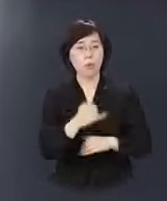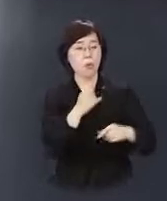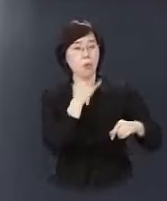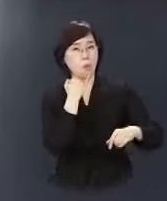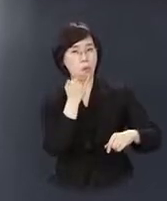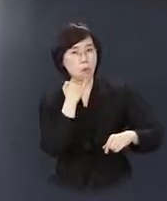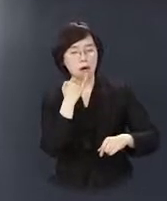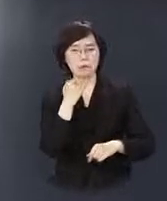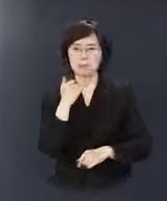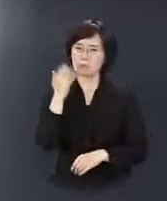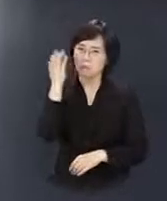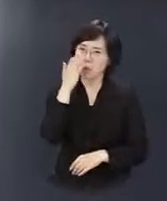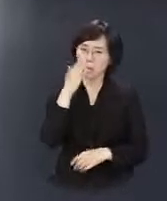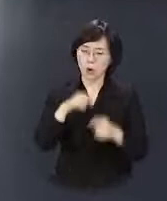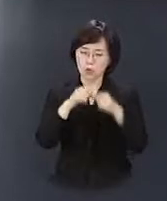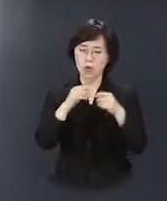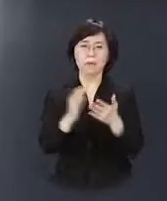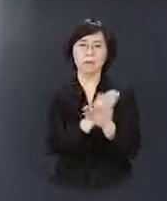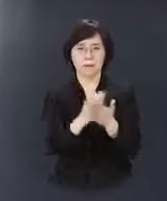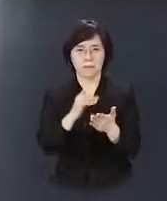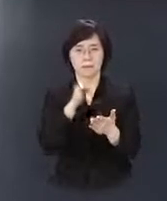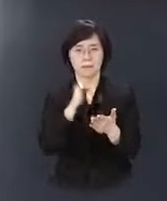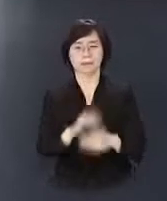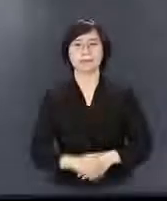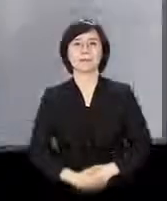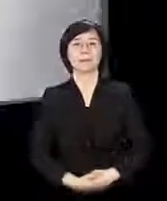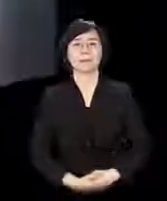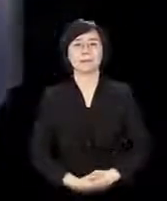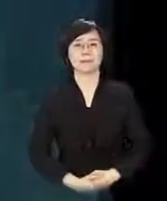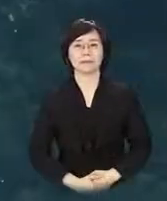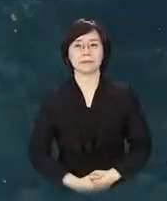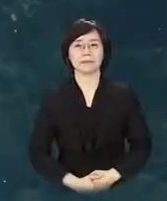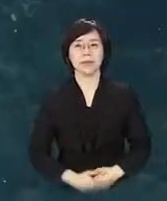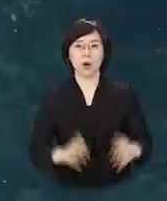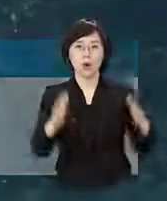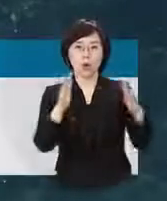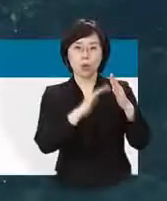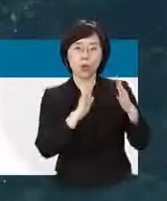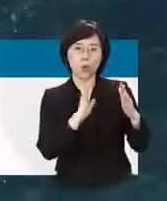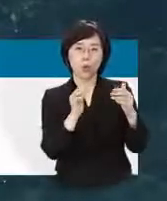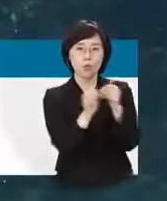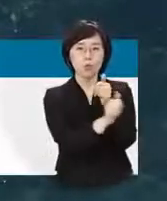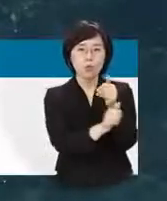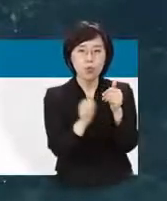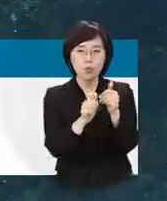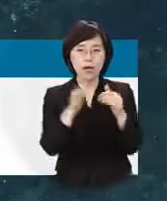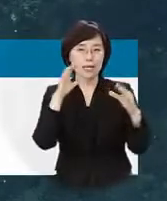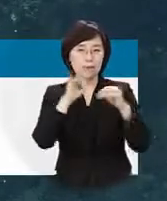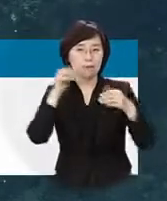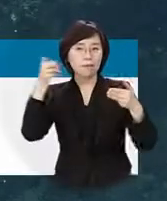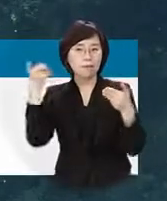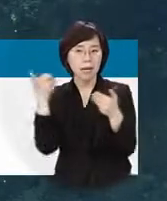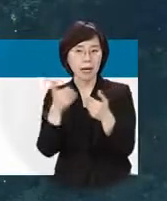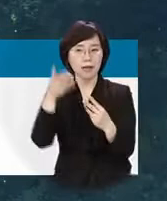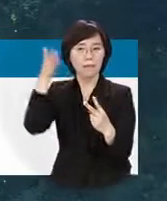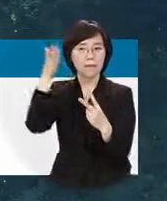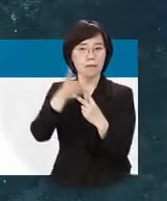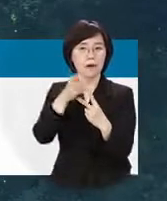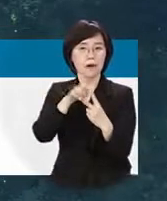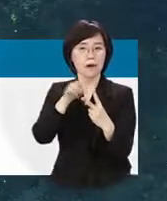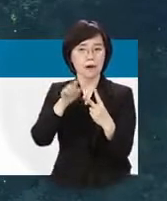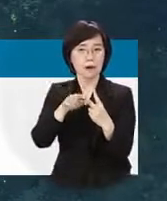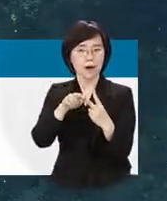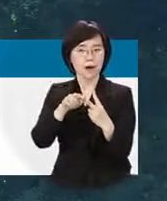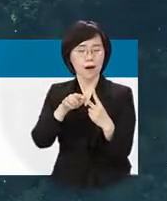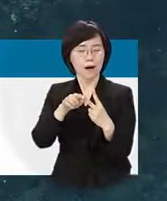부정적으로 주체와 되고 있다고 말할 수 있겠습니다 공론화 위원회가 찬성과 반대라는 2분법적인